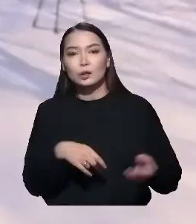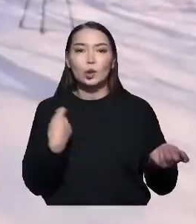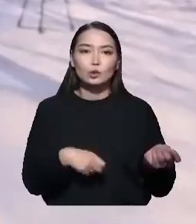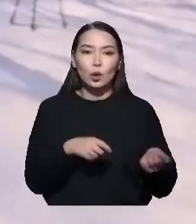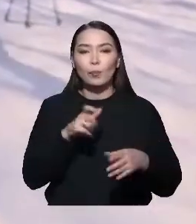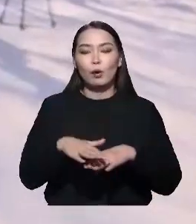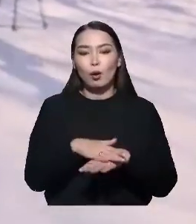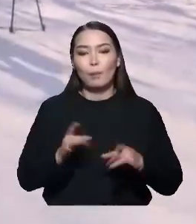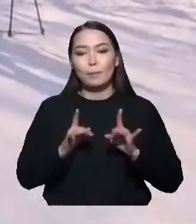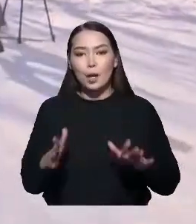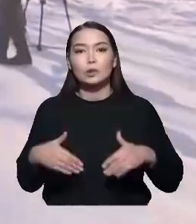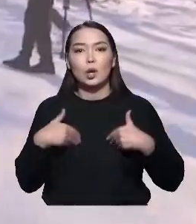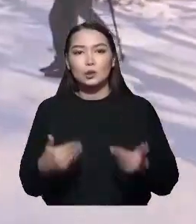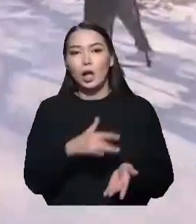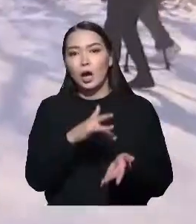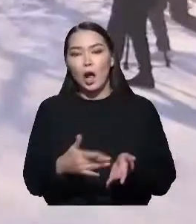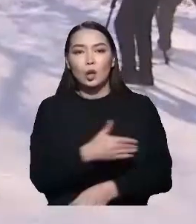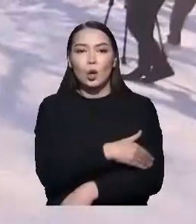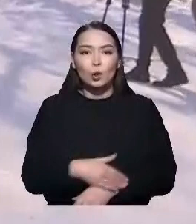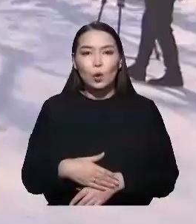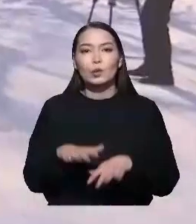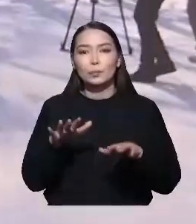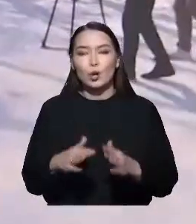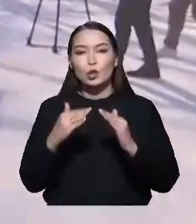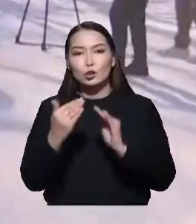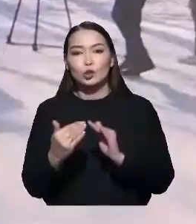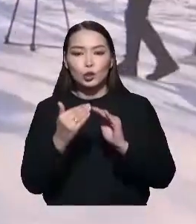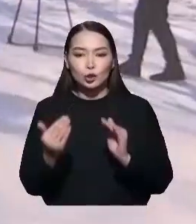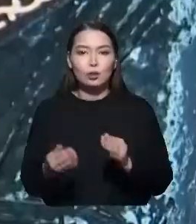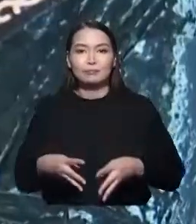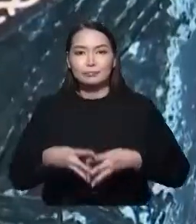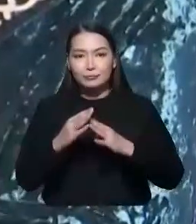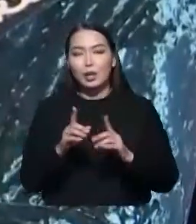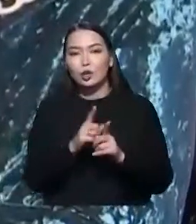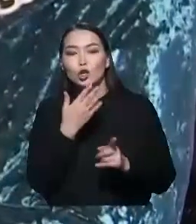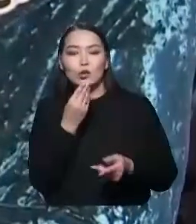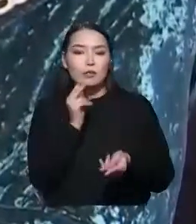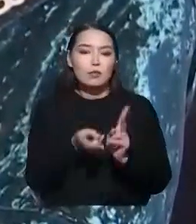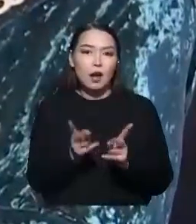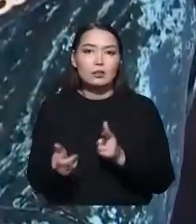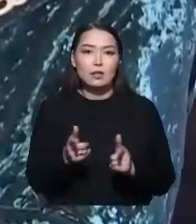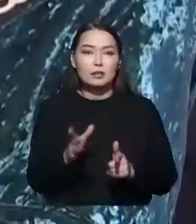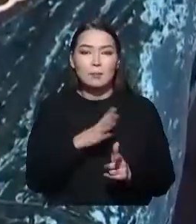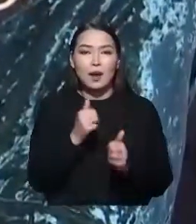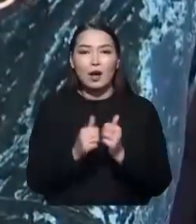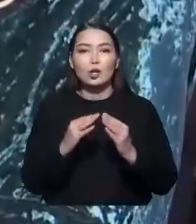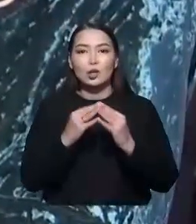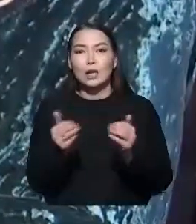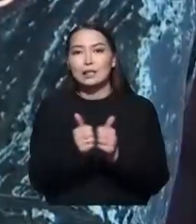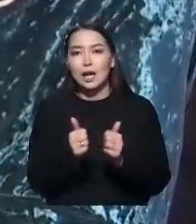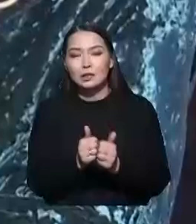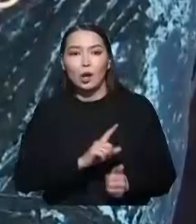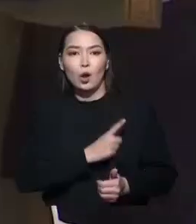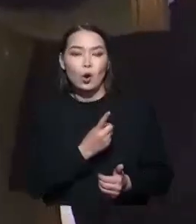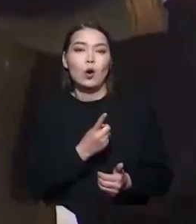мерекемен құттықтады. Қалада көшелерінде жер-жерде киіз үйлер тігіліп, ұлттық тағам дайындалды. Әр киіз үйдің жанында қолөнер шеберлерінің